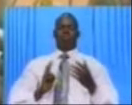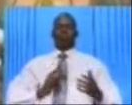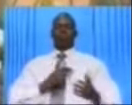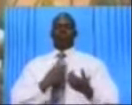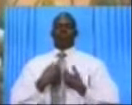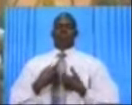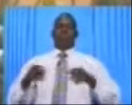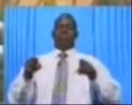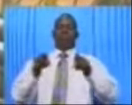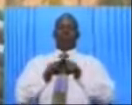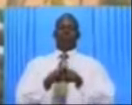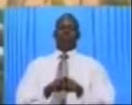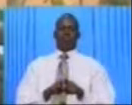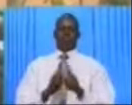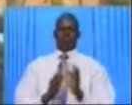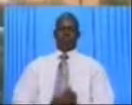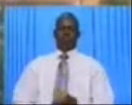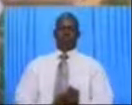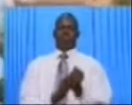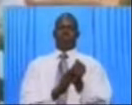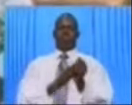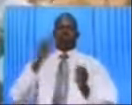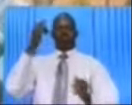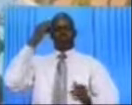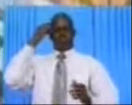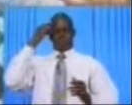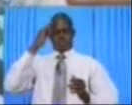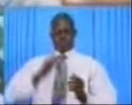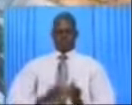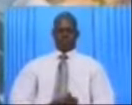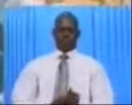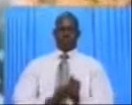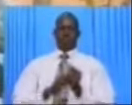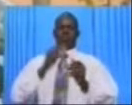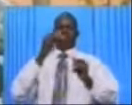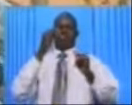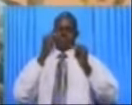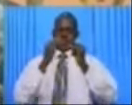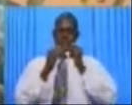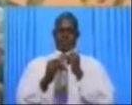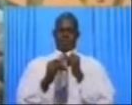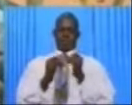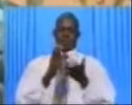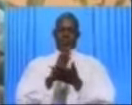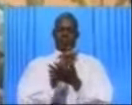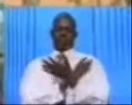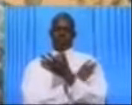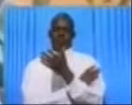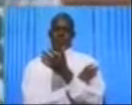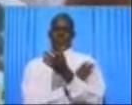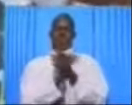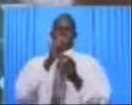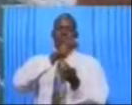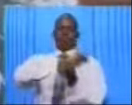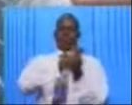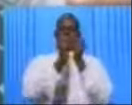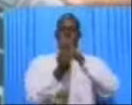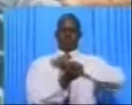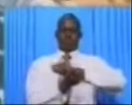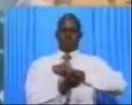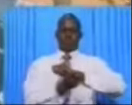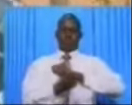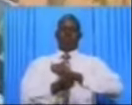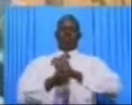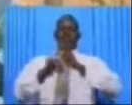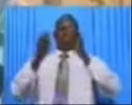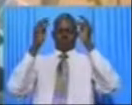aussi, sous les orientations du gouvernement, conduit à terme le processus de transformation juridique de la maîtrise d'ouvrage de